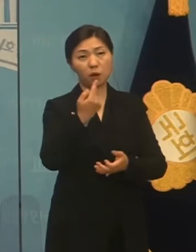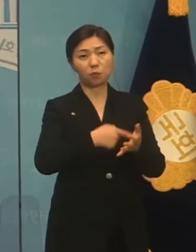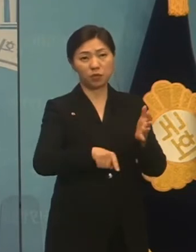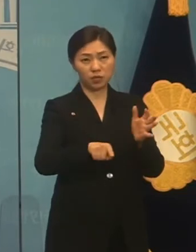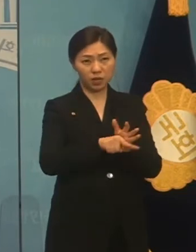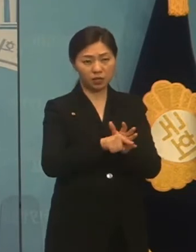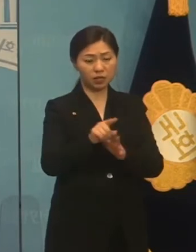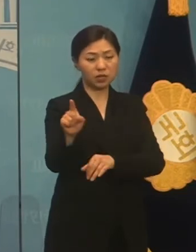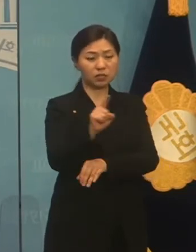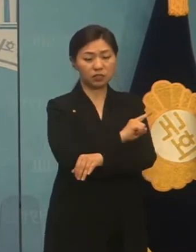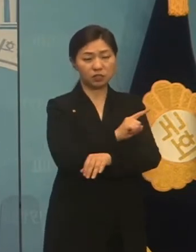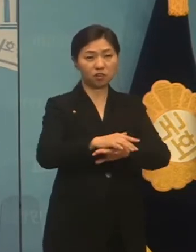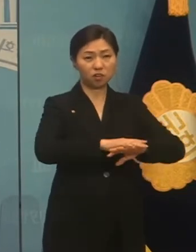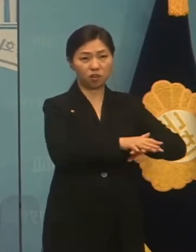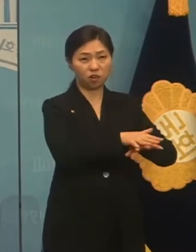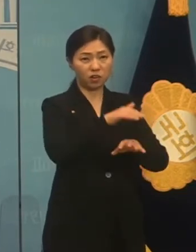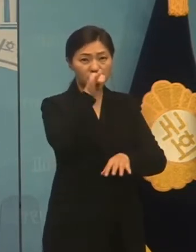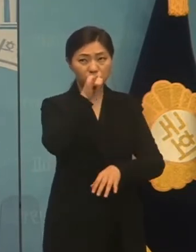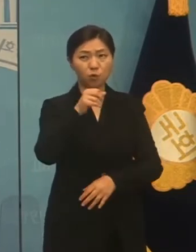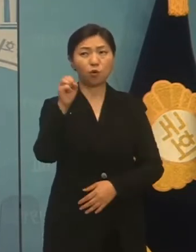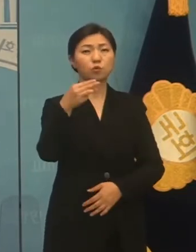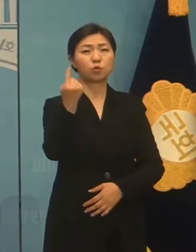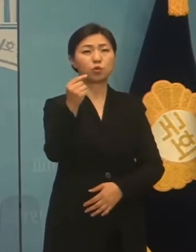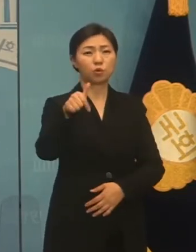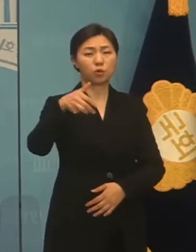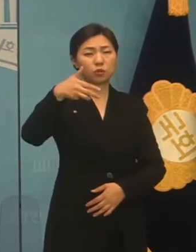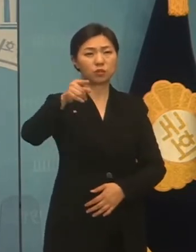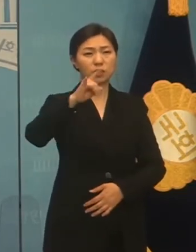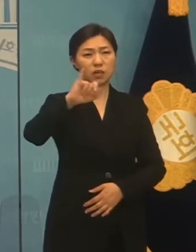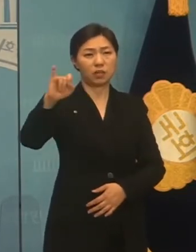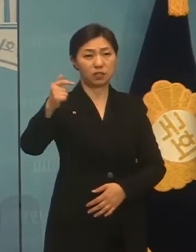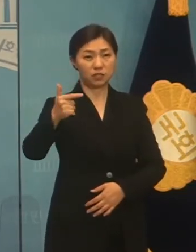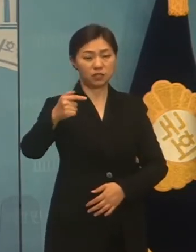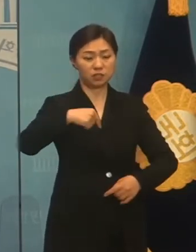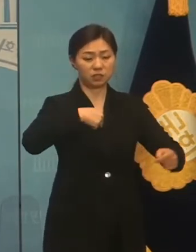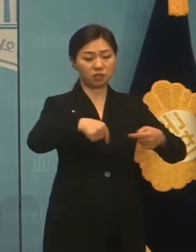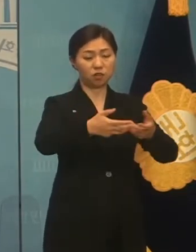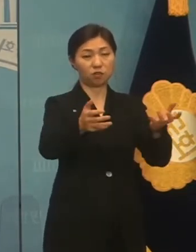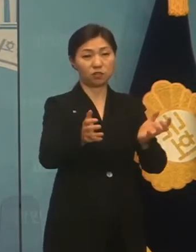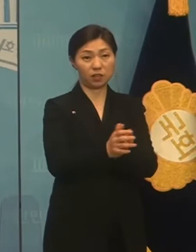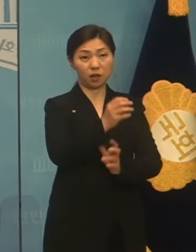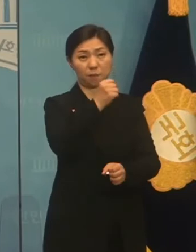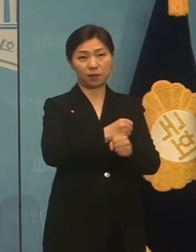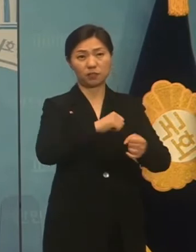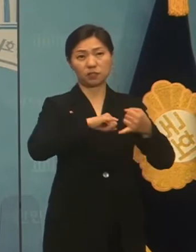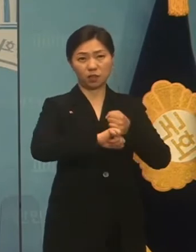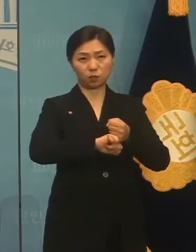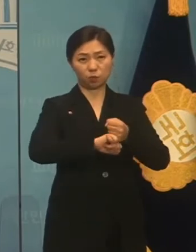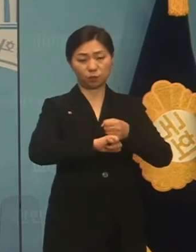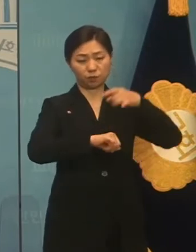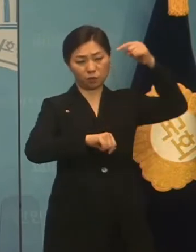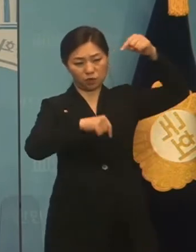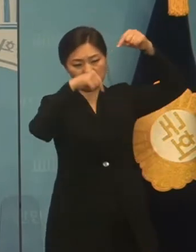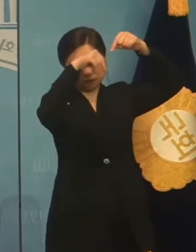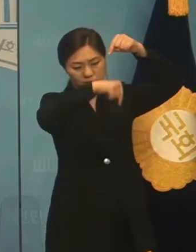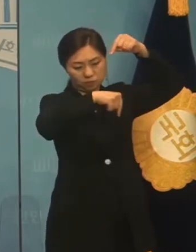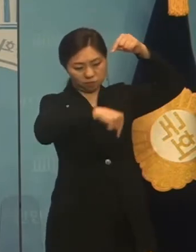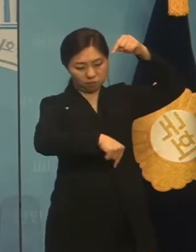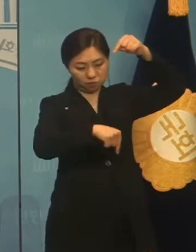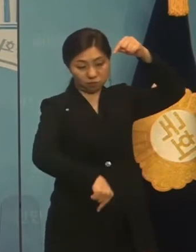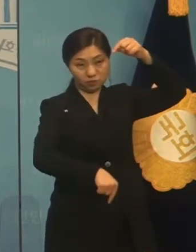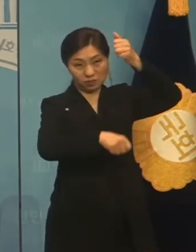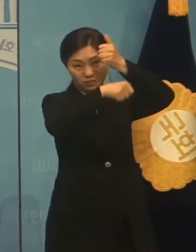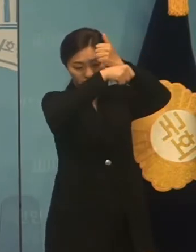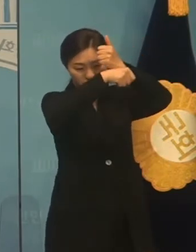정당, 블록체인 정당을 만들겠습니다. 수평적 조직, 당원 중심 조직,